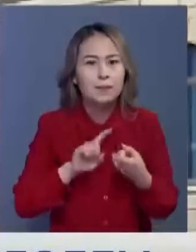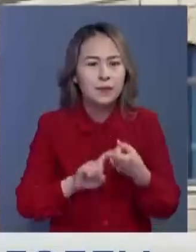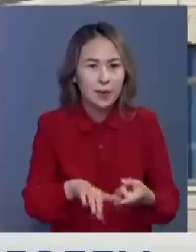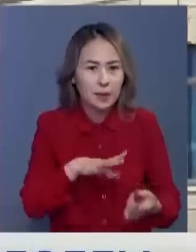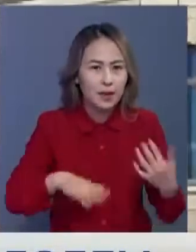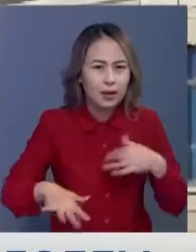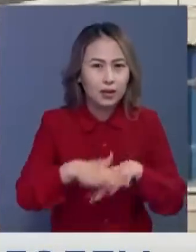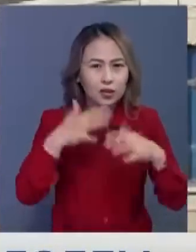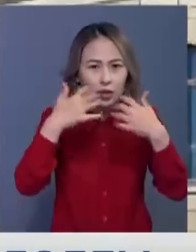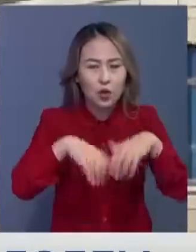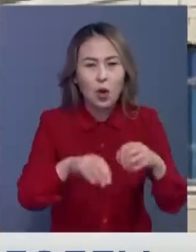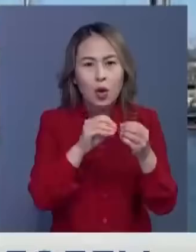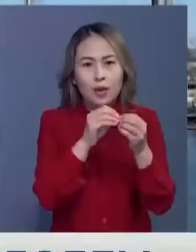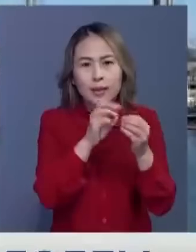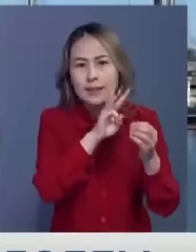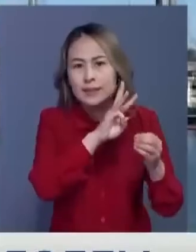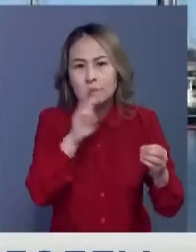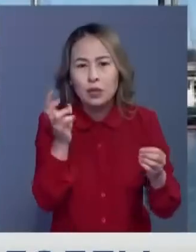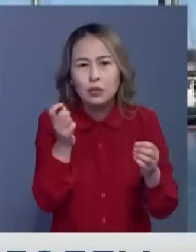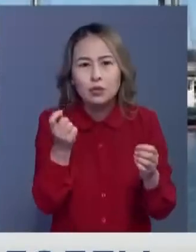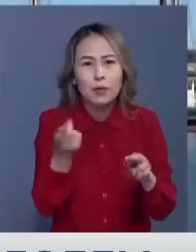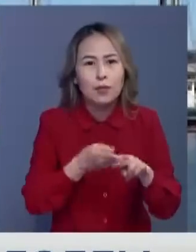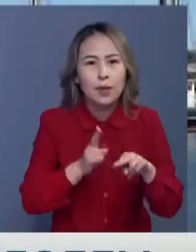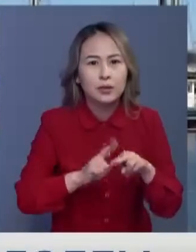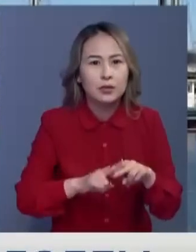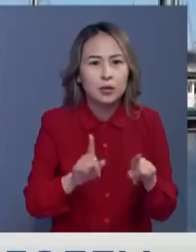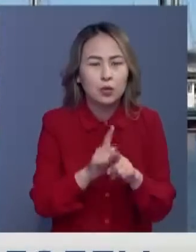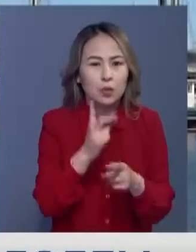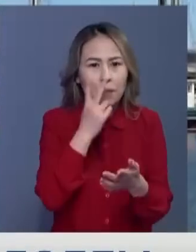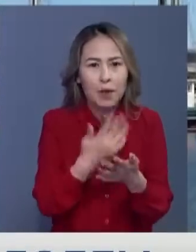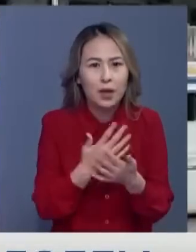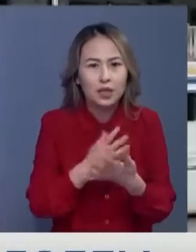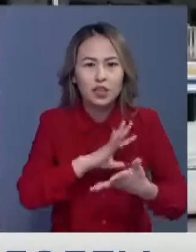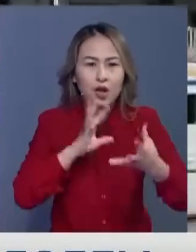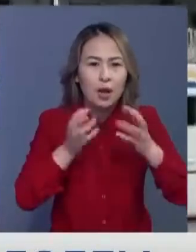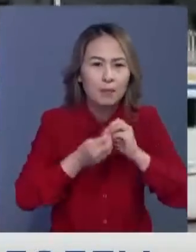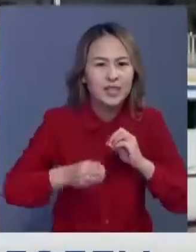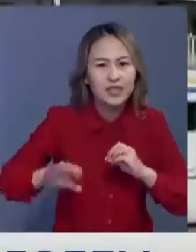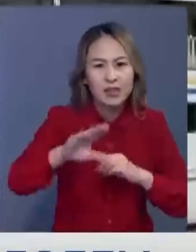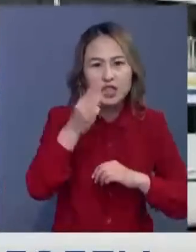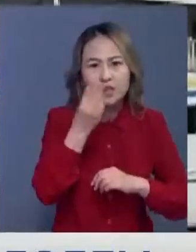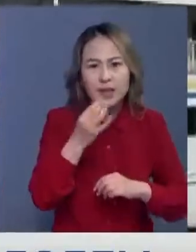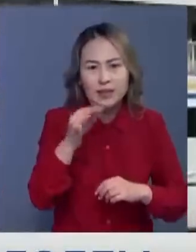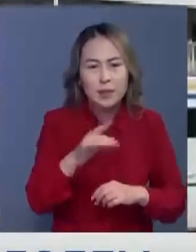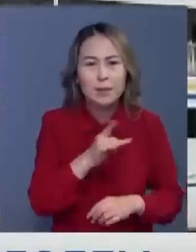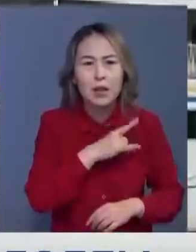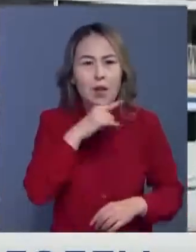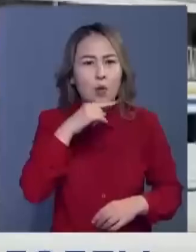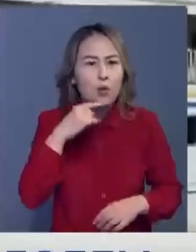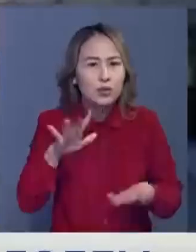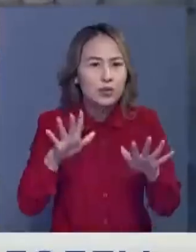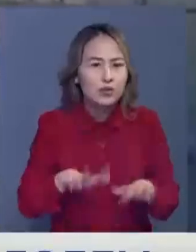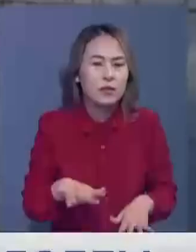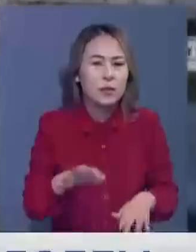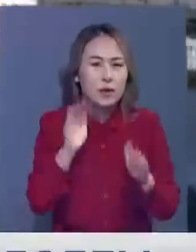жұқтырған. Халық саны 10 миллионнан сәл асатын ел үшін бұл тым жоғары көрсеткіш. Жалпы Еуропа бойынша Швеция мен Беларус